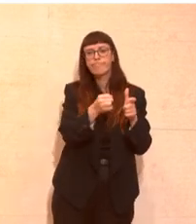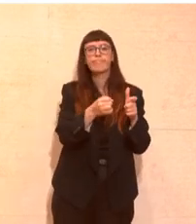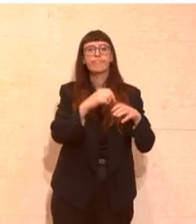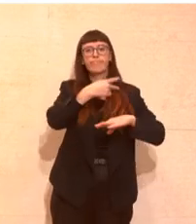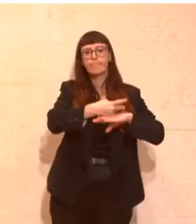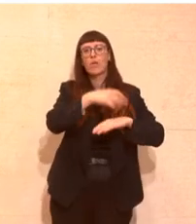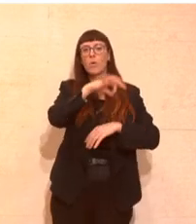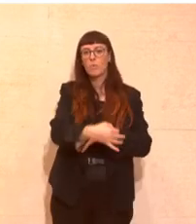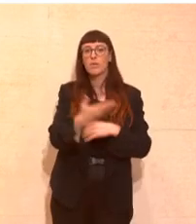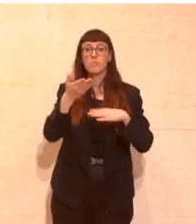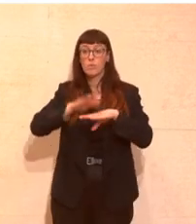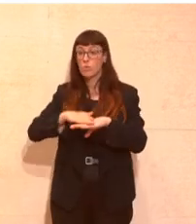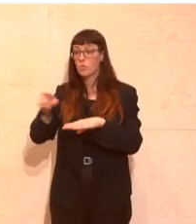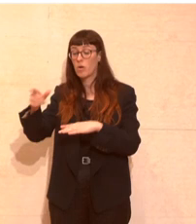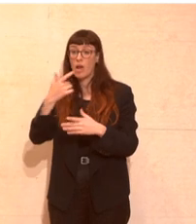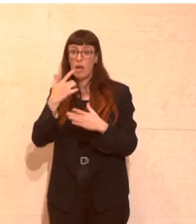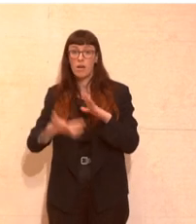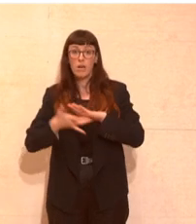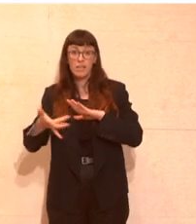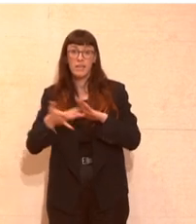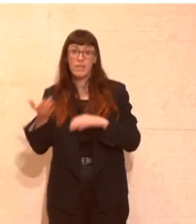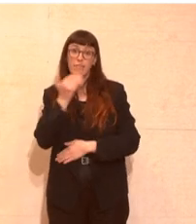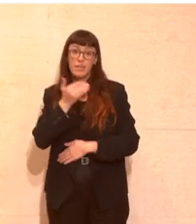rapidement si toutefois elles sont attaquées.